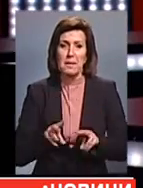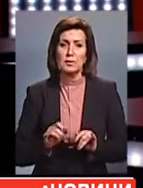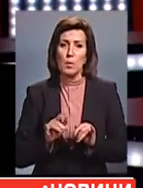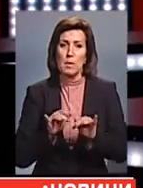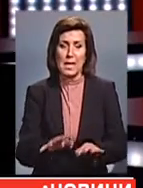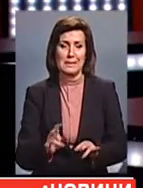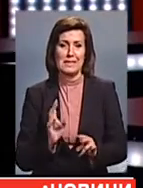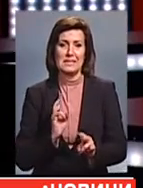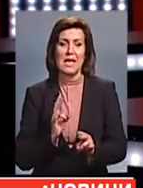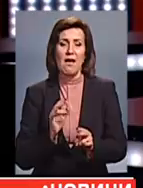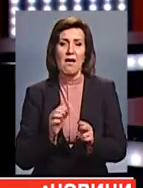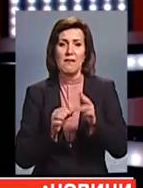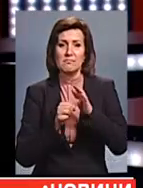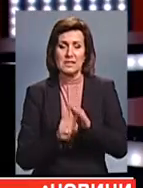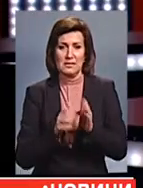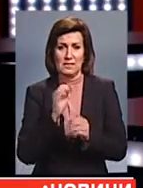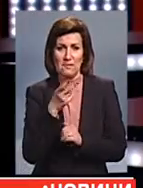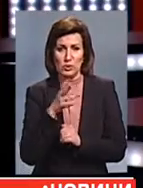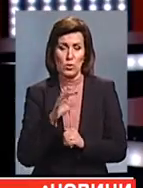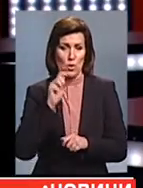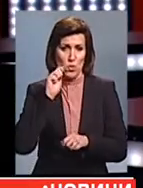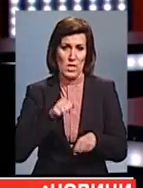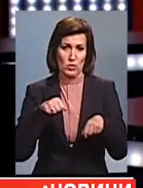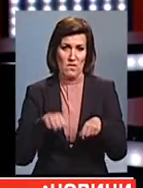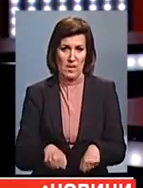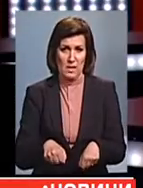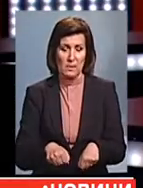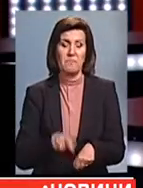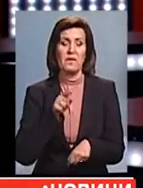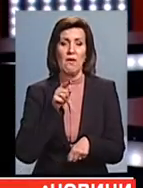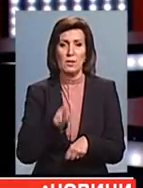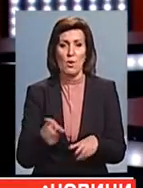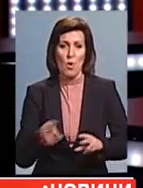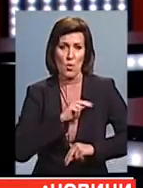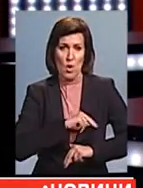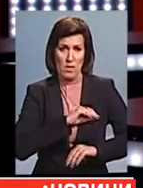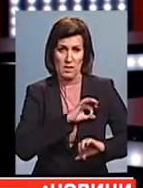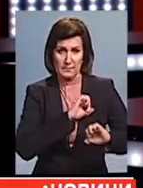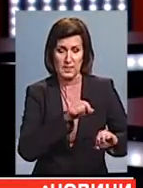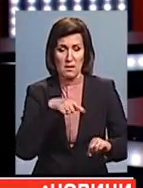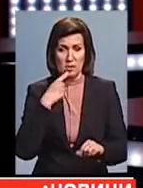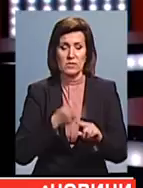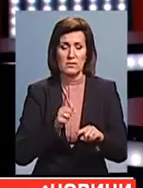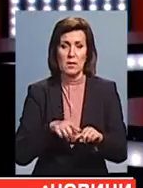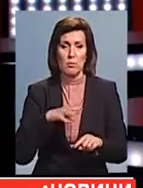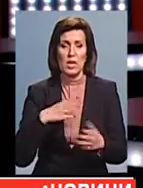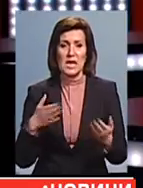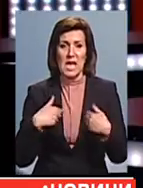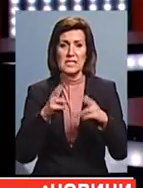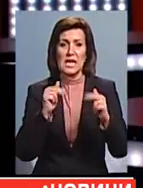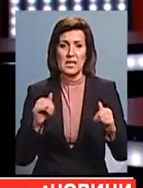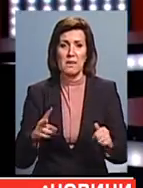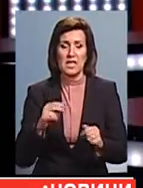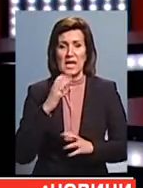з дискредитації Надії Савченко та української влади. Його колега Микола Полозов каже, що це була реакція Кремля